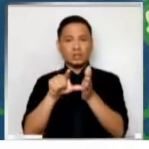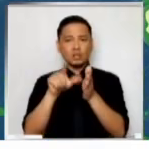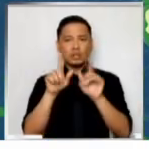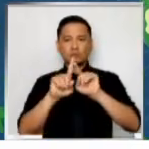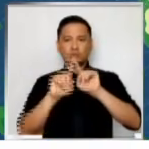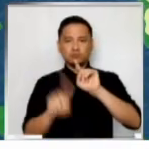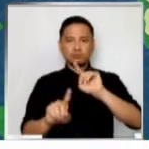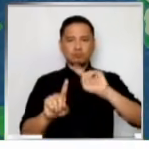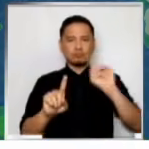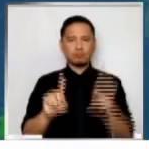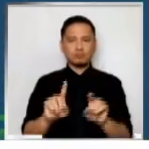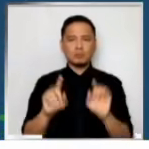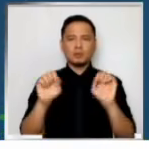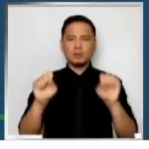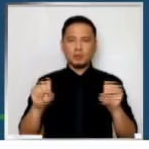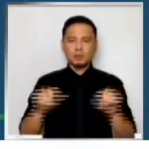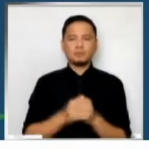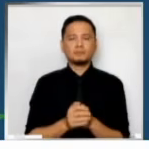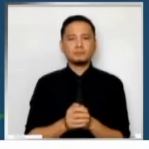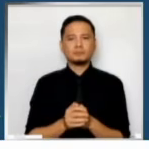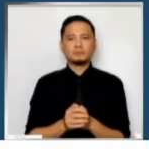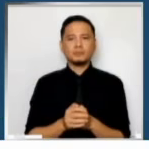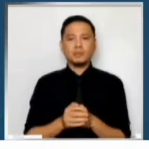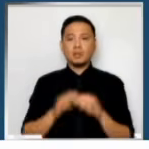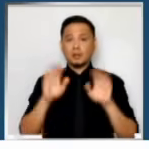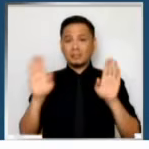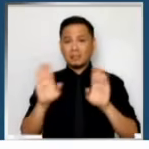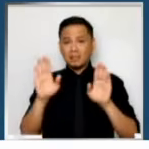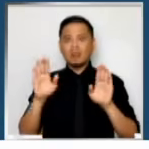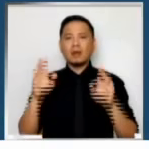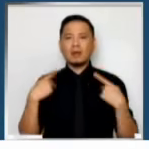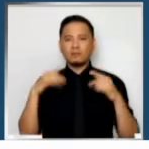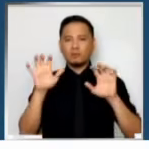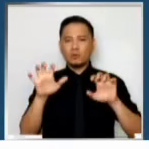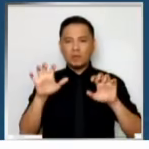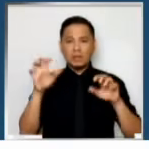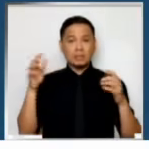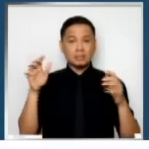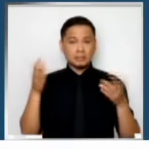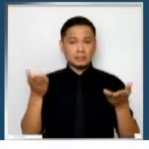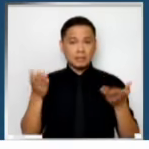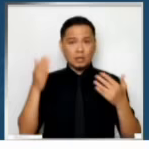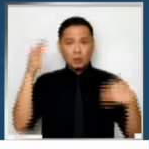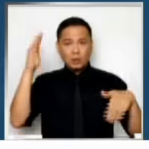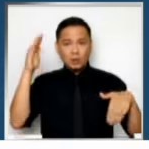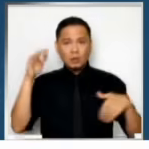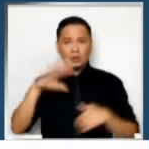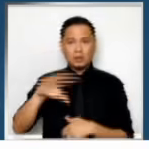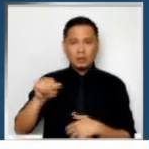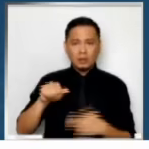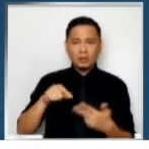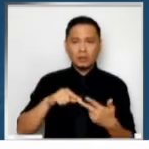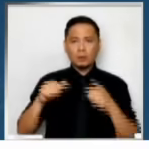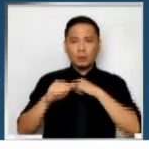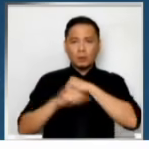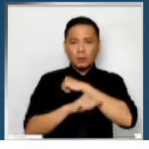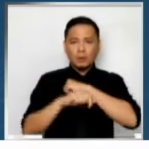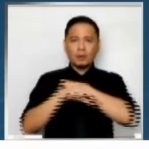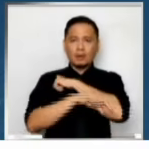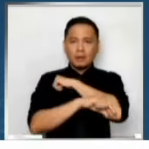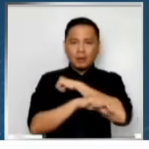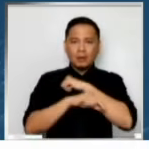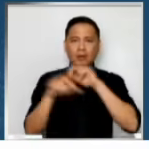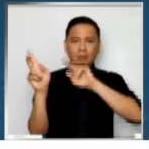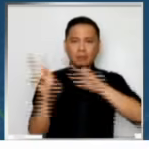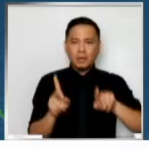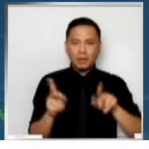ng Linggo, posible pa rin ang ulan sa ilang bahagi ng Cordillera, dyan sa Cagayan Valley, sa mga probinsya ng Aurora, Quezon at Palawan, pagdating